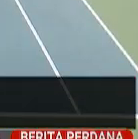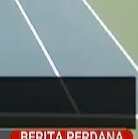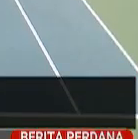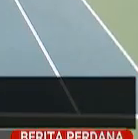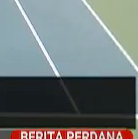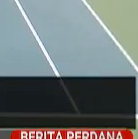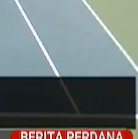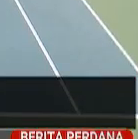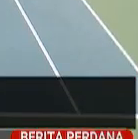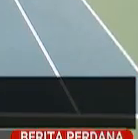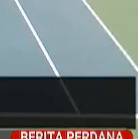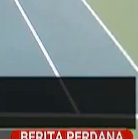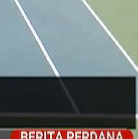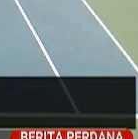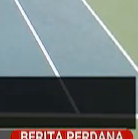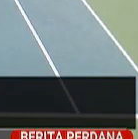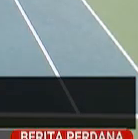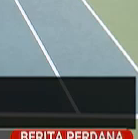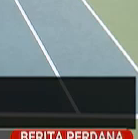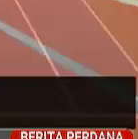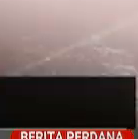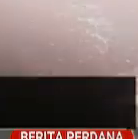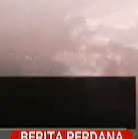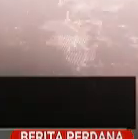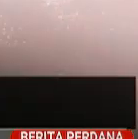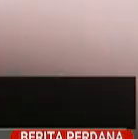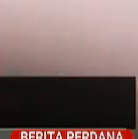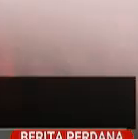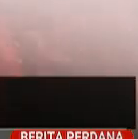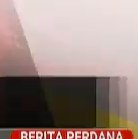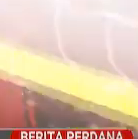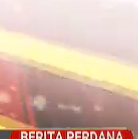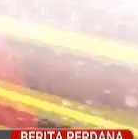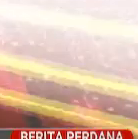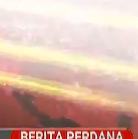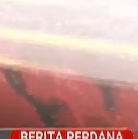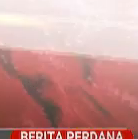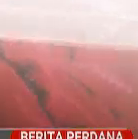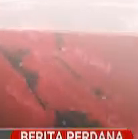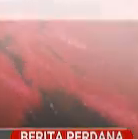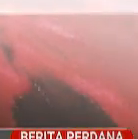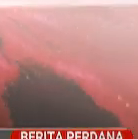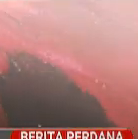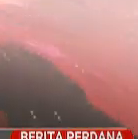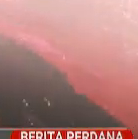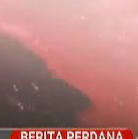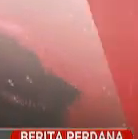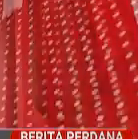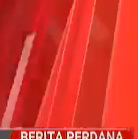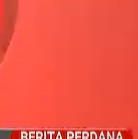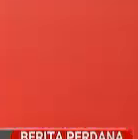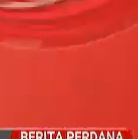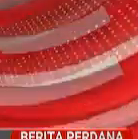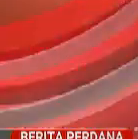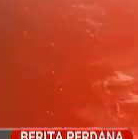LTM ambil pendekatan menang-menang dalam misi beri pendedahan kepada pemain tempatan bersaing dengan pemain luar negara.